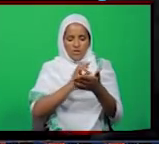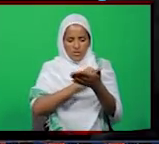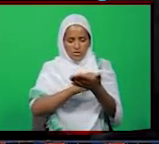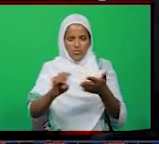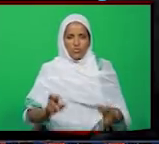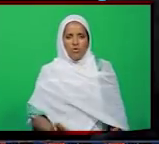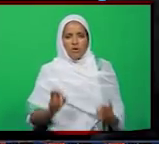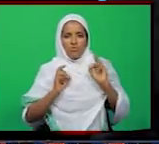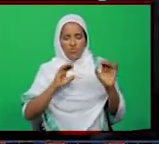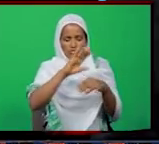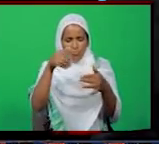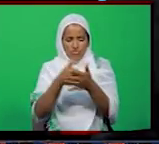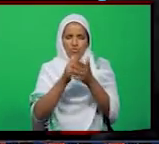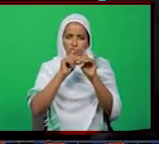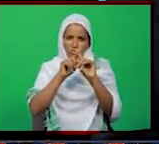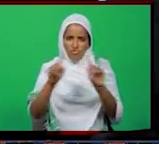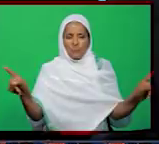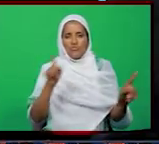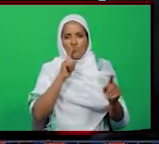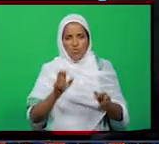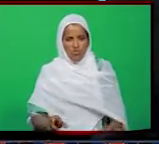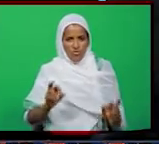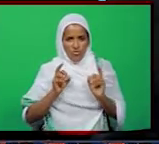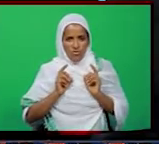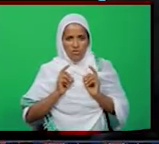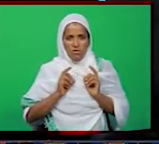ከቅዱሳን ህይወት ሁሉ የተለየ ነው ህይወቷ።